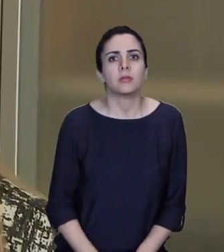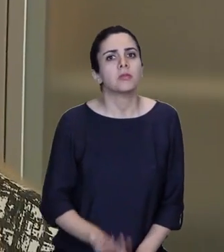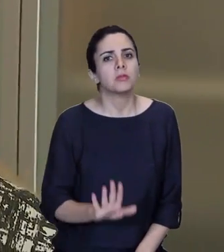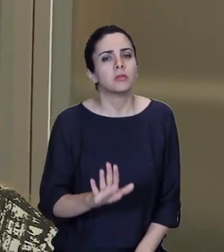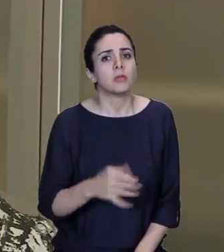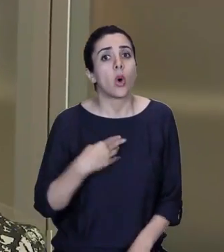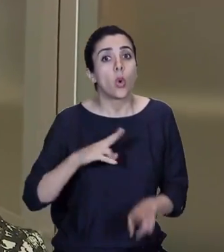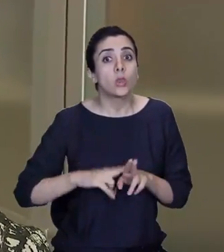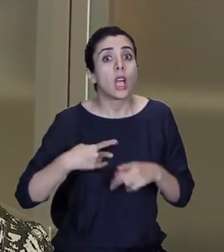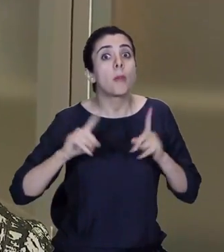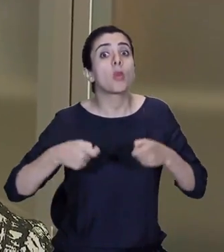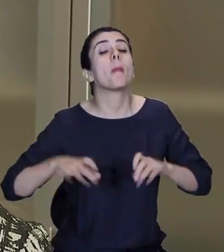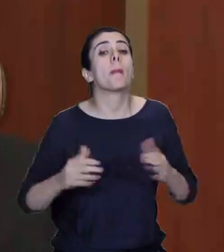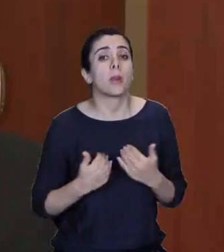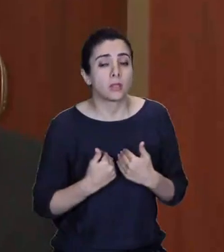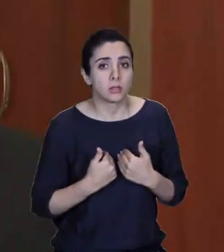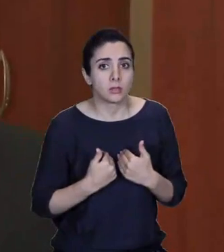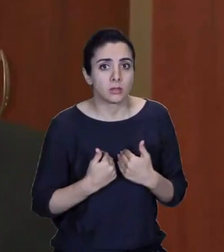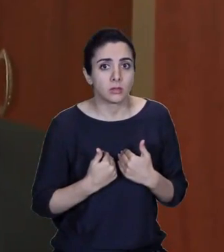Yani ben şimdi kuzenimi bulamayacak mıyım?